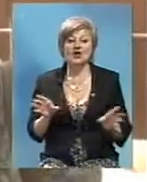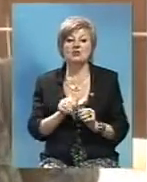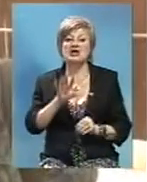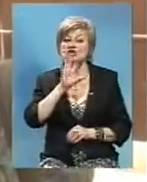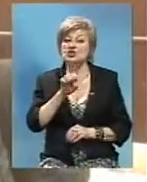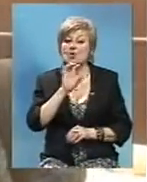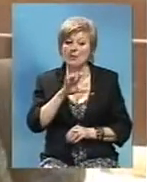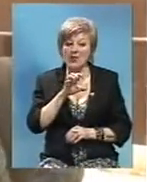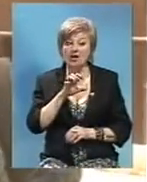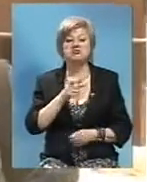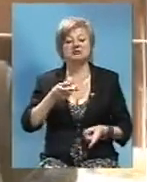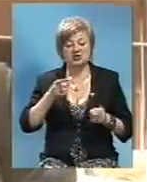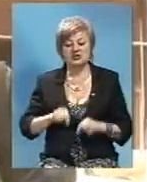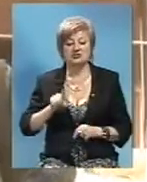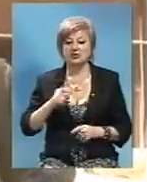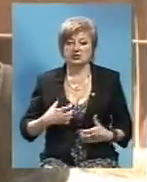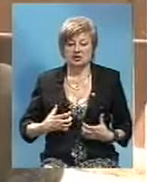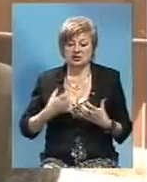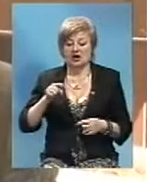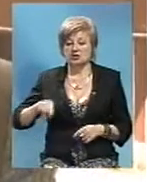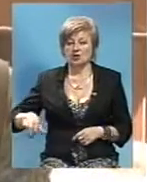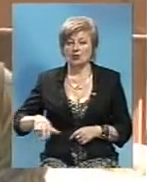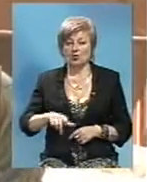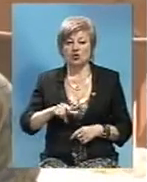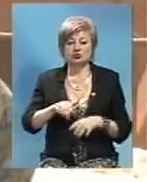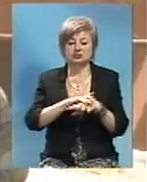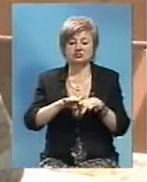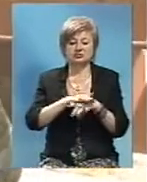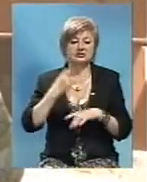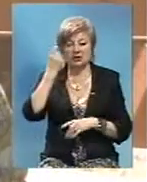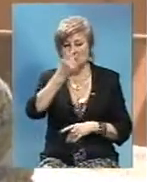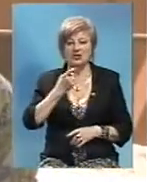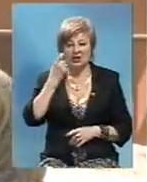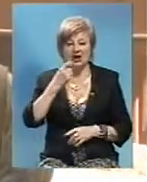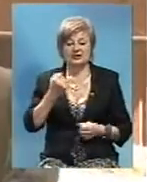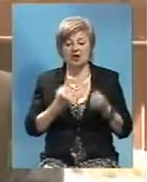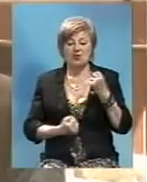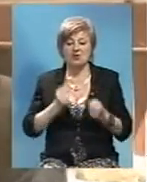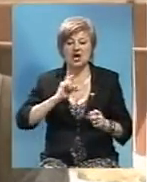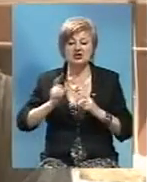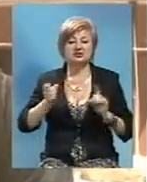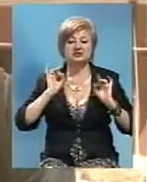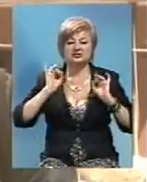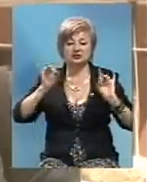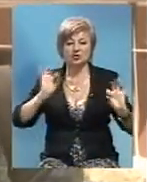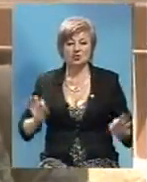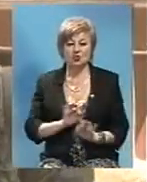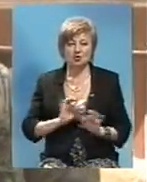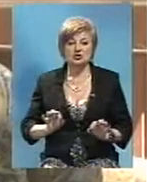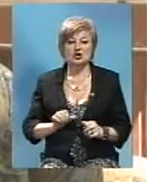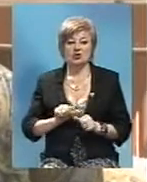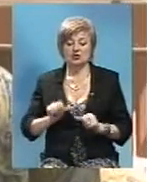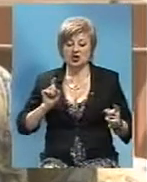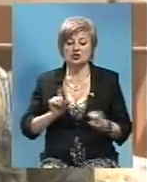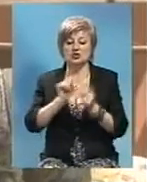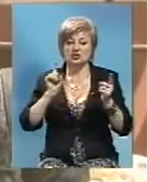вночі з собакою. Дійсно, дуже страшно тут проходити. Стоять натовпи п'яних, приїжджають машини, грає гучно музика. Особисто стикалася,